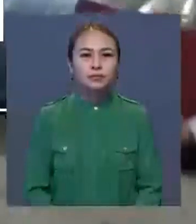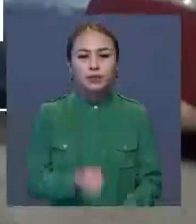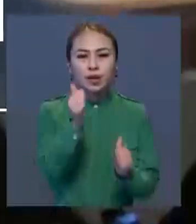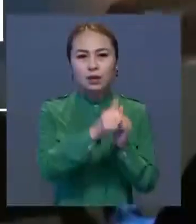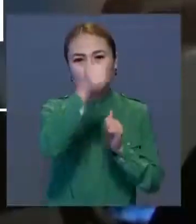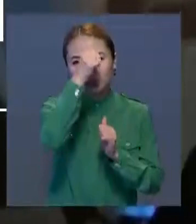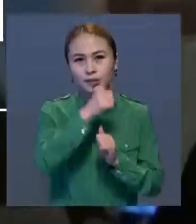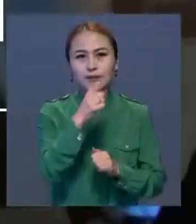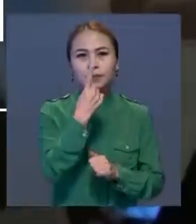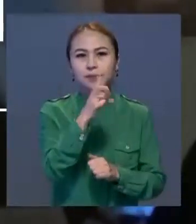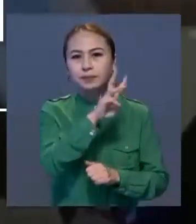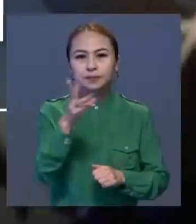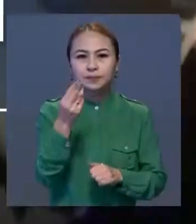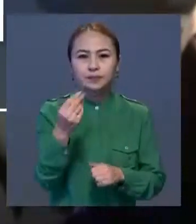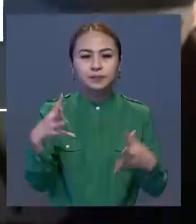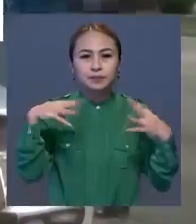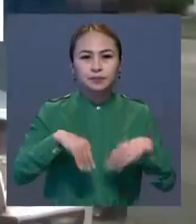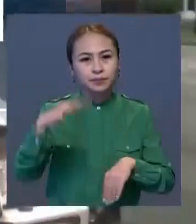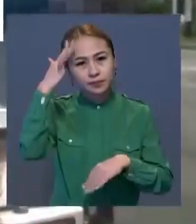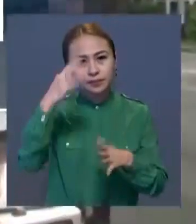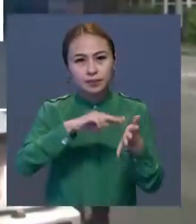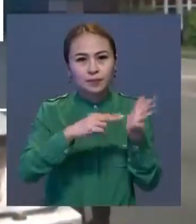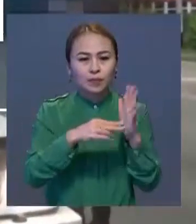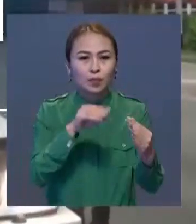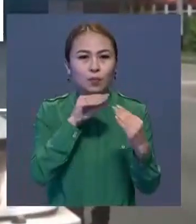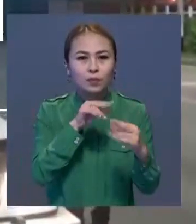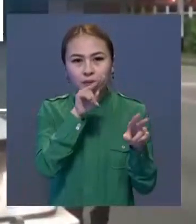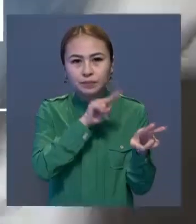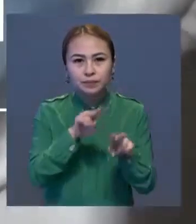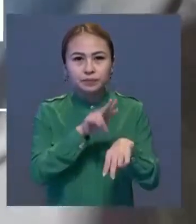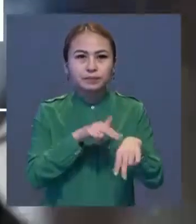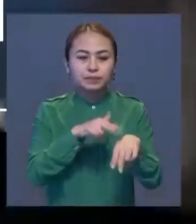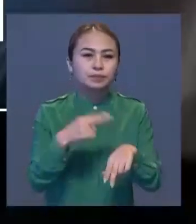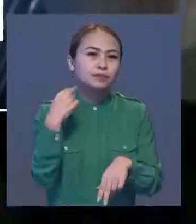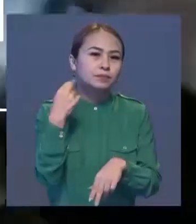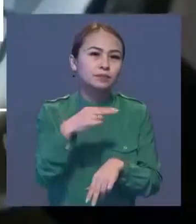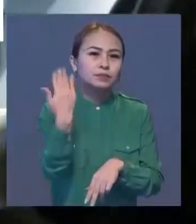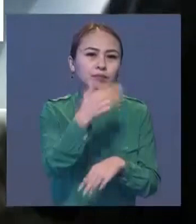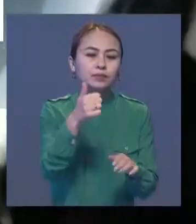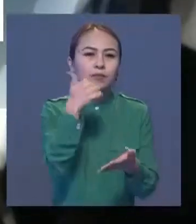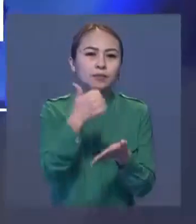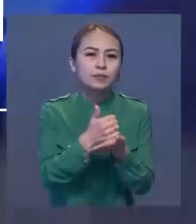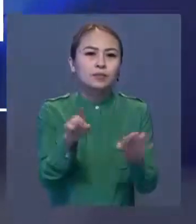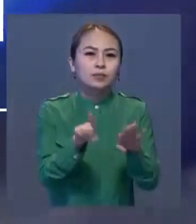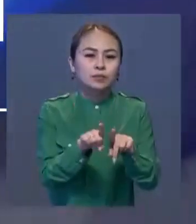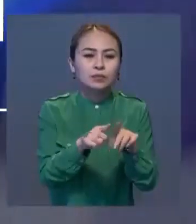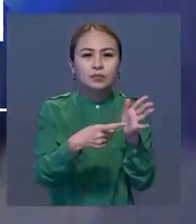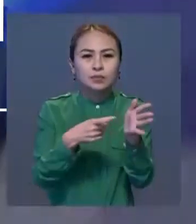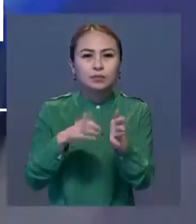Ай сайын 1 миллион теңгені қалтасына басып отырмақ болған көліктік бақылау инспекторы сотталды. Енді оның басшысы да тергеледі.